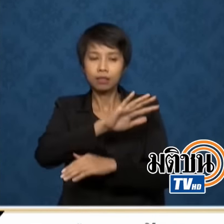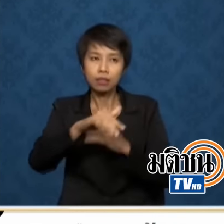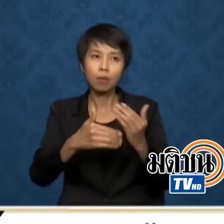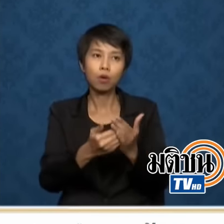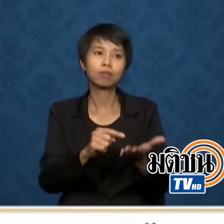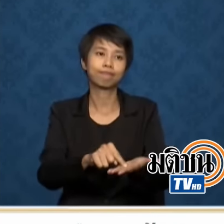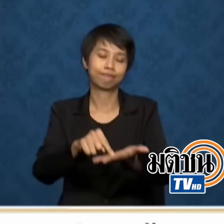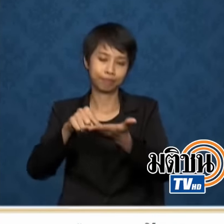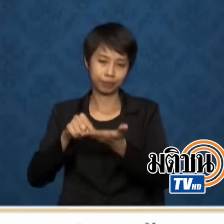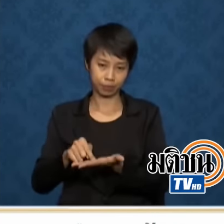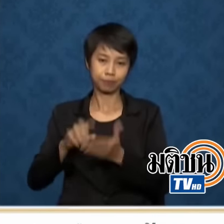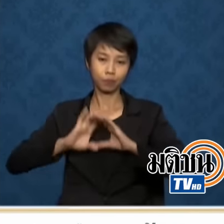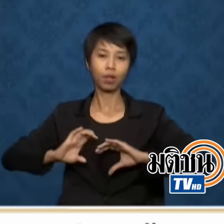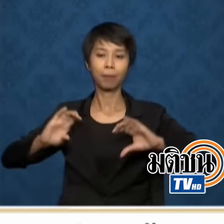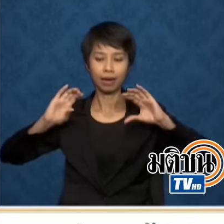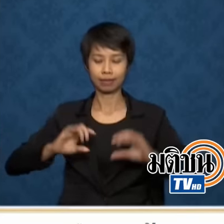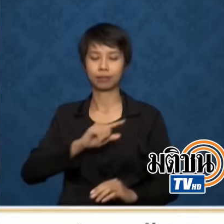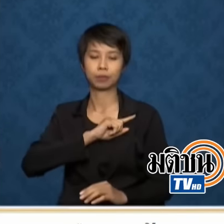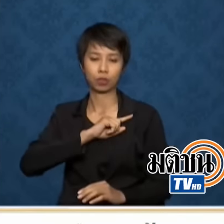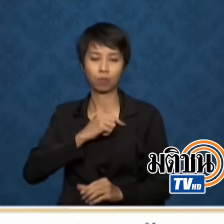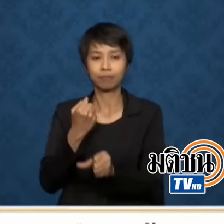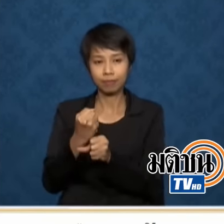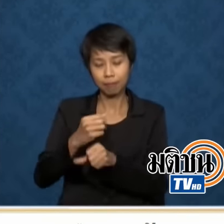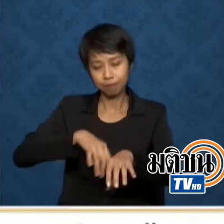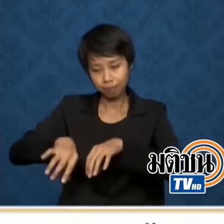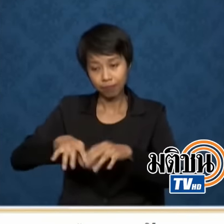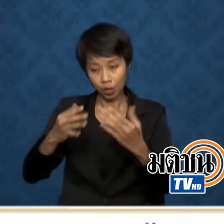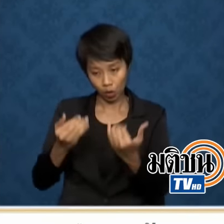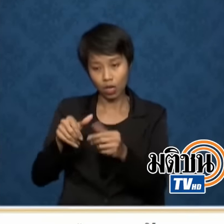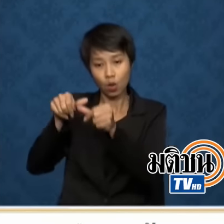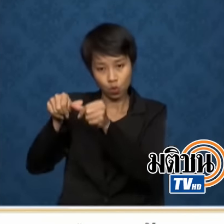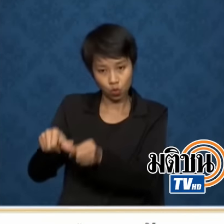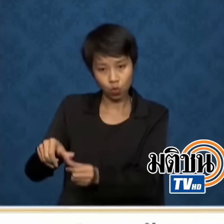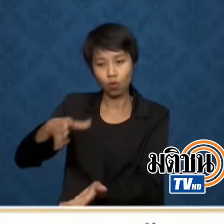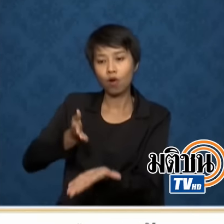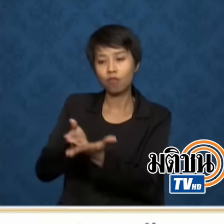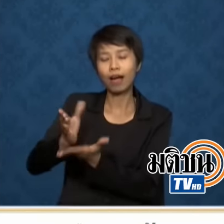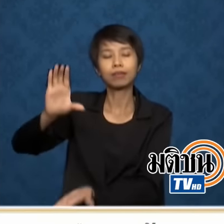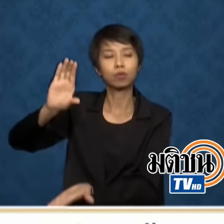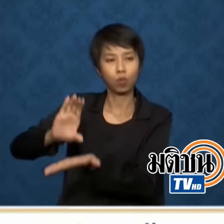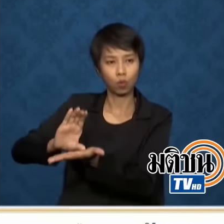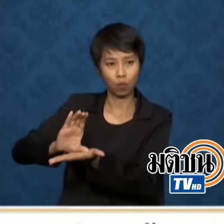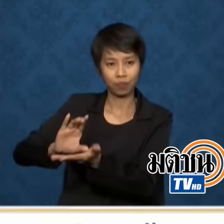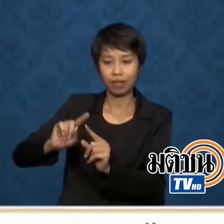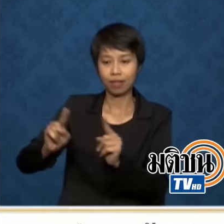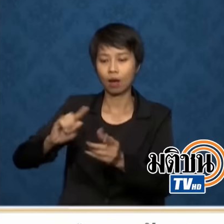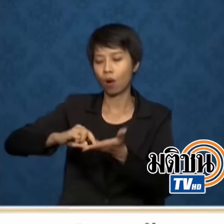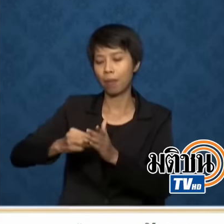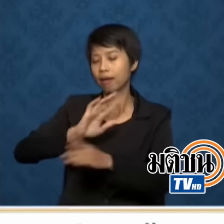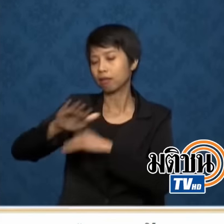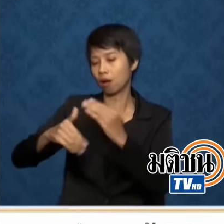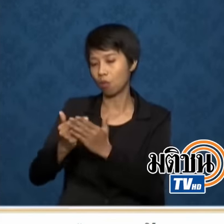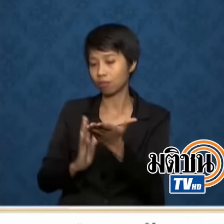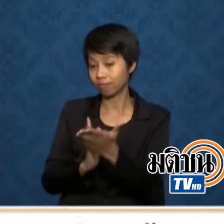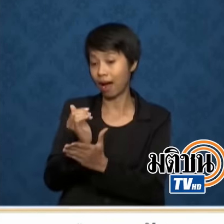ตกมาอยู่ที่ส่วนภาครัฐนะครับปัจจุบันนี้ก็อยู่ที่สำนักงบประมาณแต่ไม่ได้หมายความว่าทั้งหมดจะได้รับการอนุมัติในประเด็นแรก